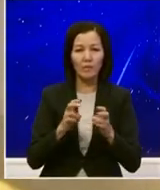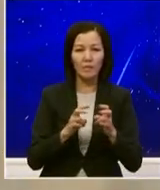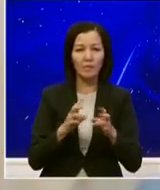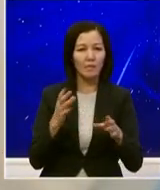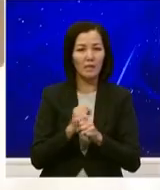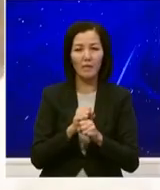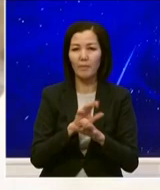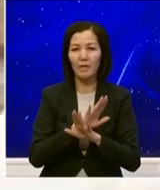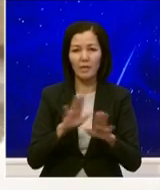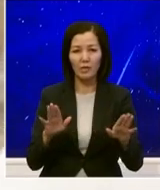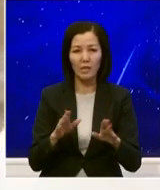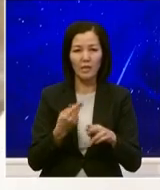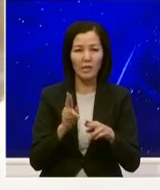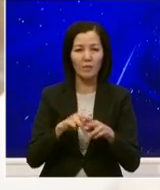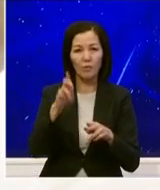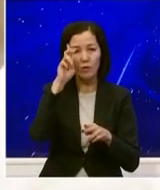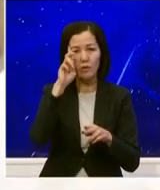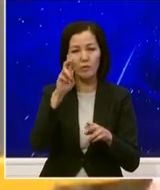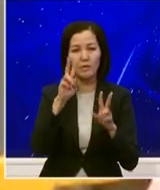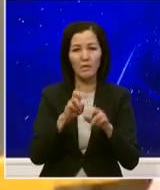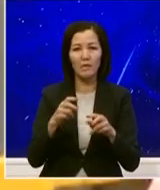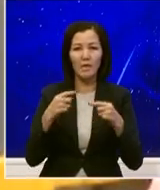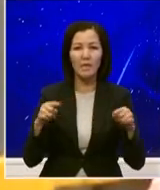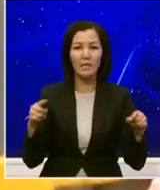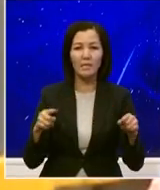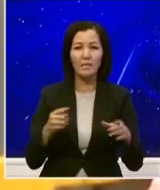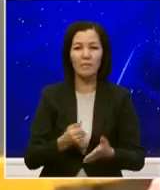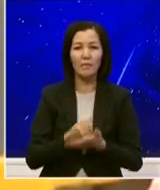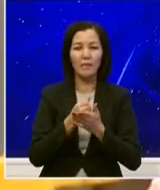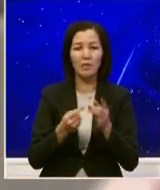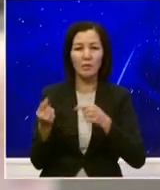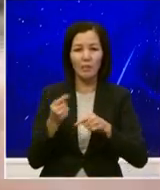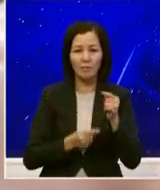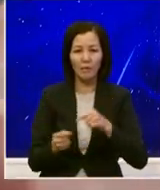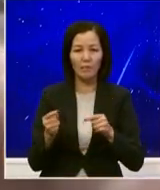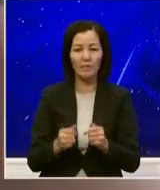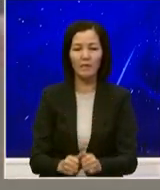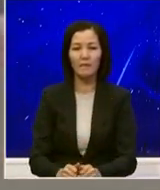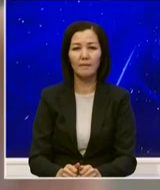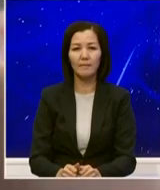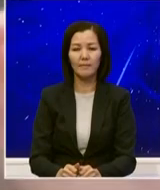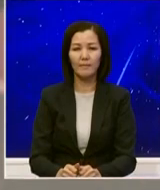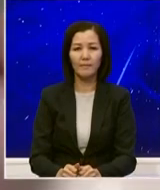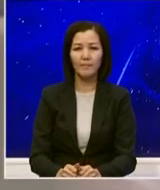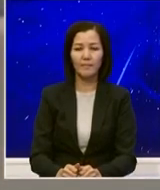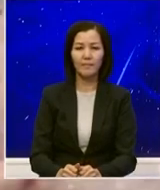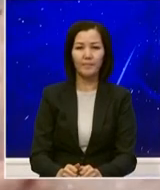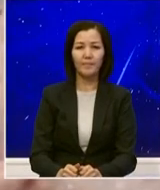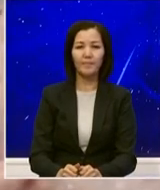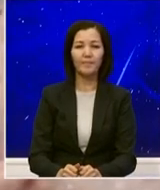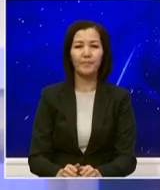не прекращалось. К тому же государство рассматривает различные варианты поддержки предпринимателей.